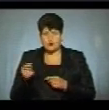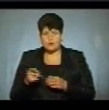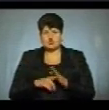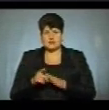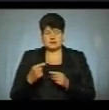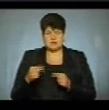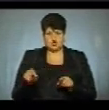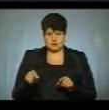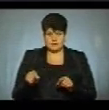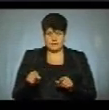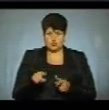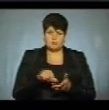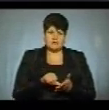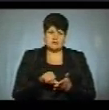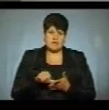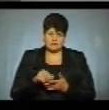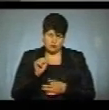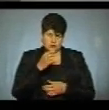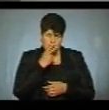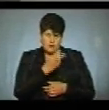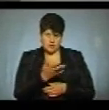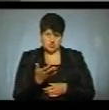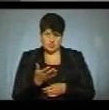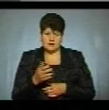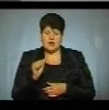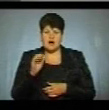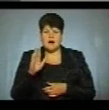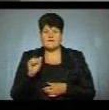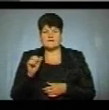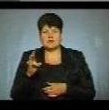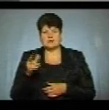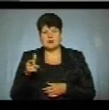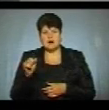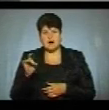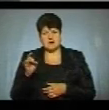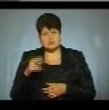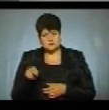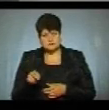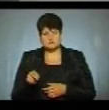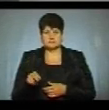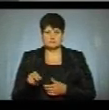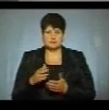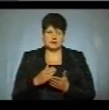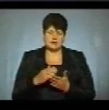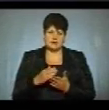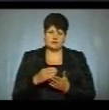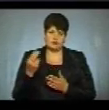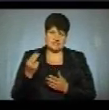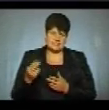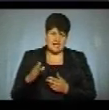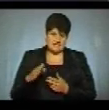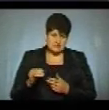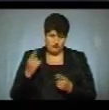Тут представлені, ви можете бачити, як авангардні течії з'являлися в мистецтві, і